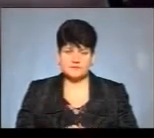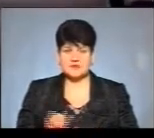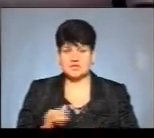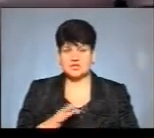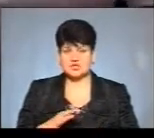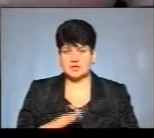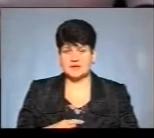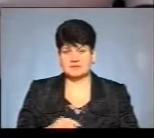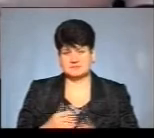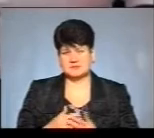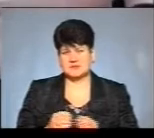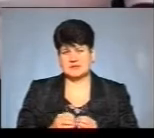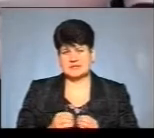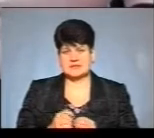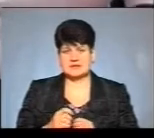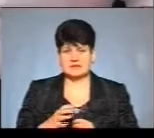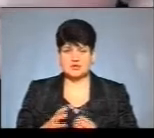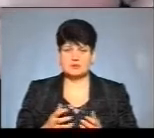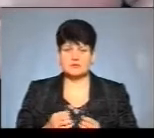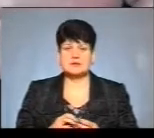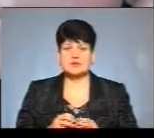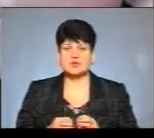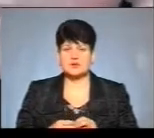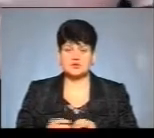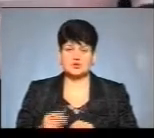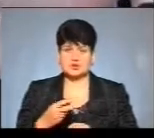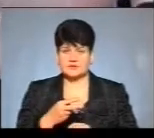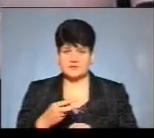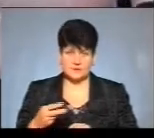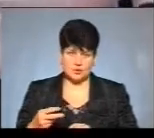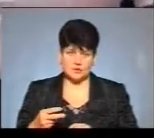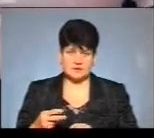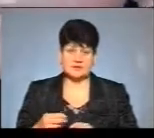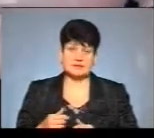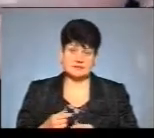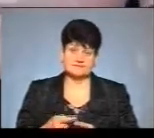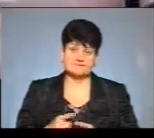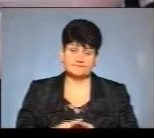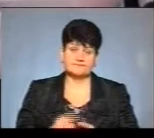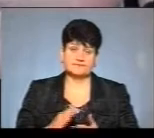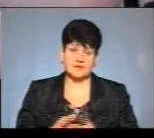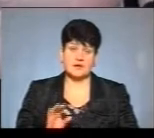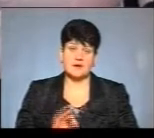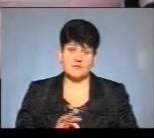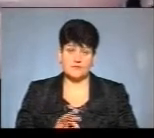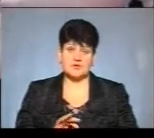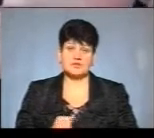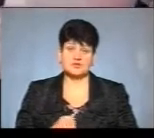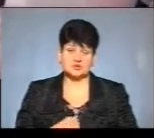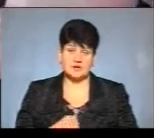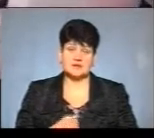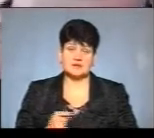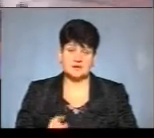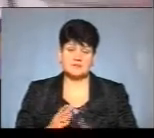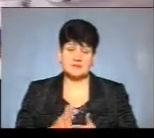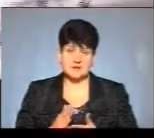чекаємо хвилин 10, щоб отримати результат. Якщо дві полосочки, тест позитивний, у вашій крові, на жаль, будуть